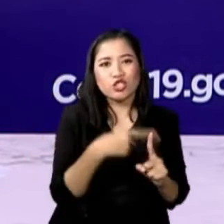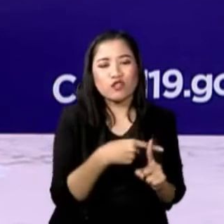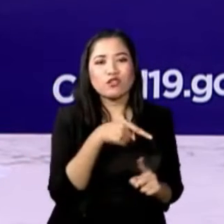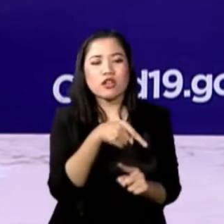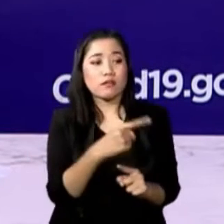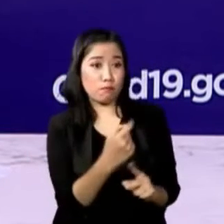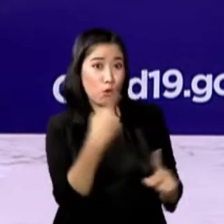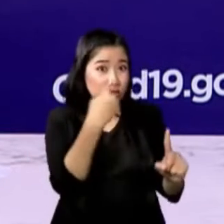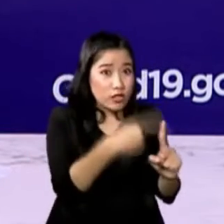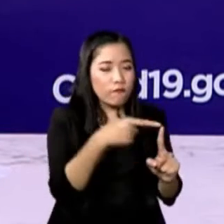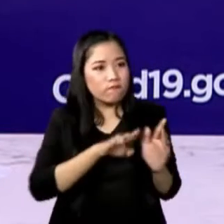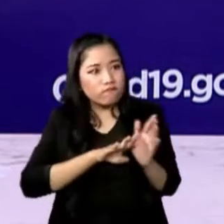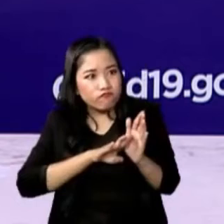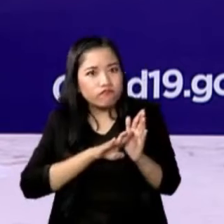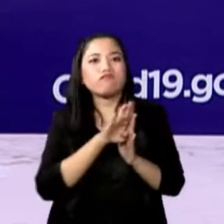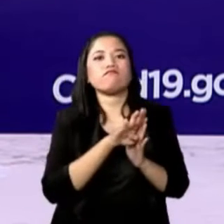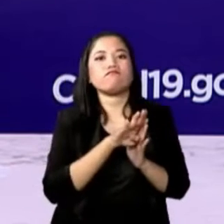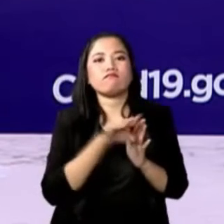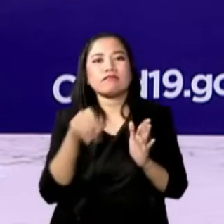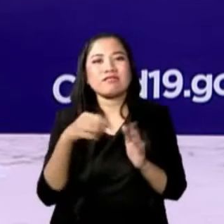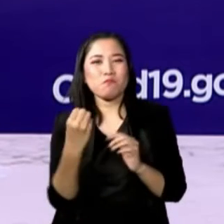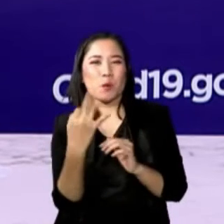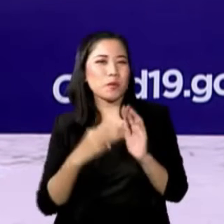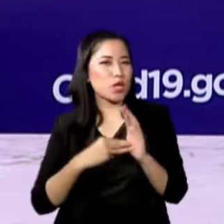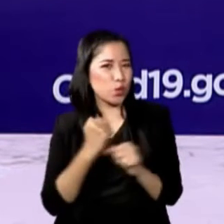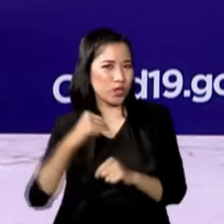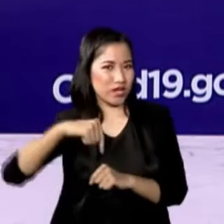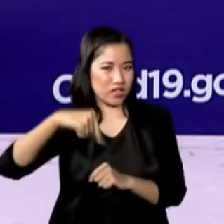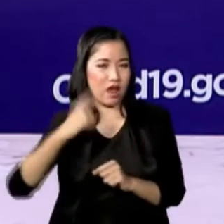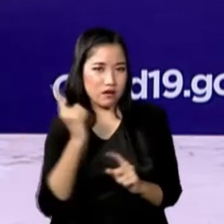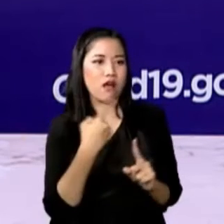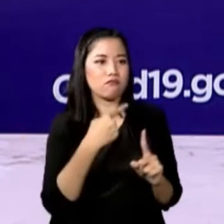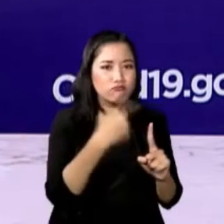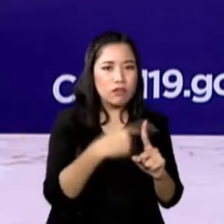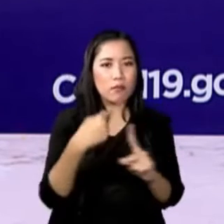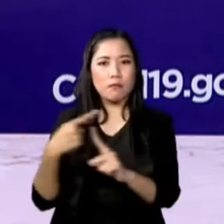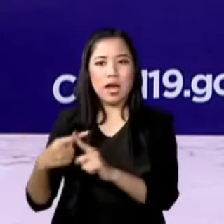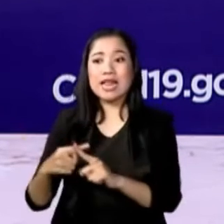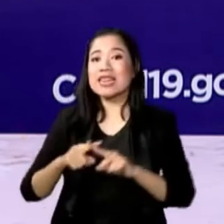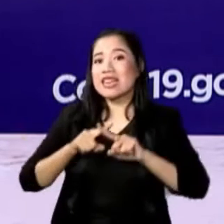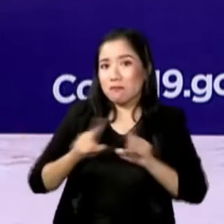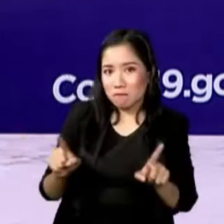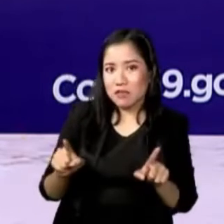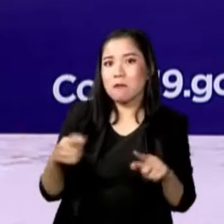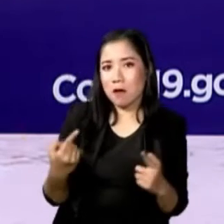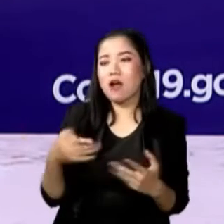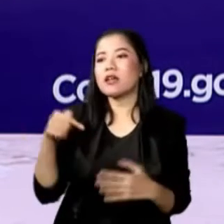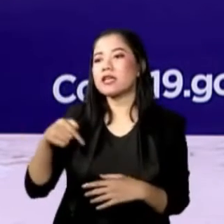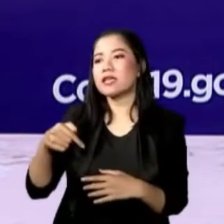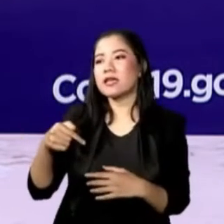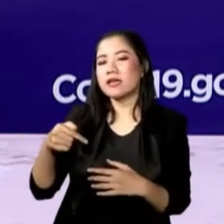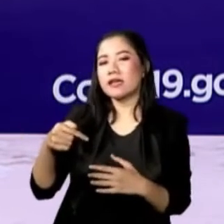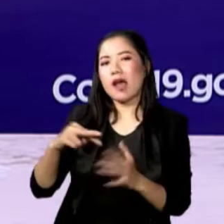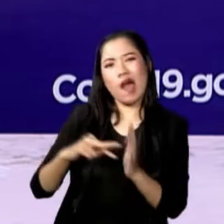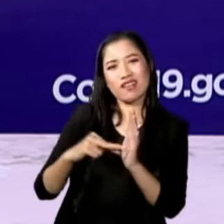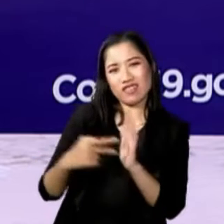angka kasus positifnya meningkat cukup tajam beberapa minggu terakhir. Namun, secara bersamaan, ini juga